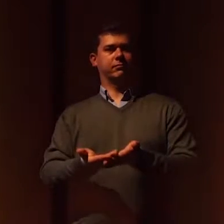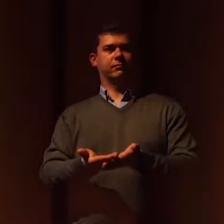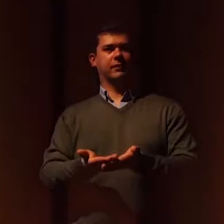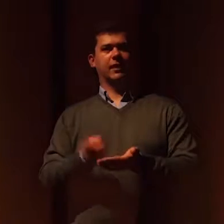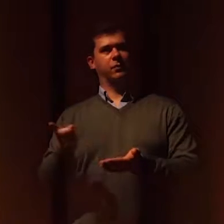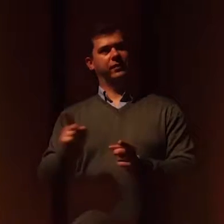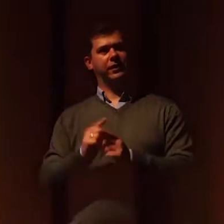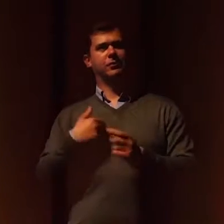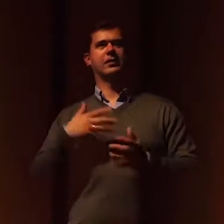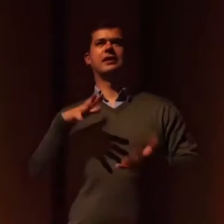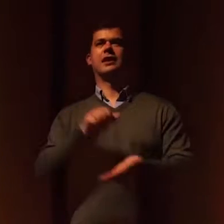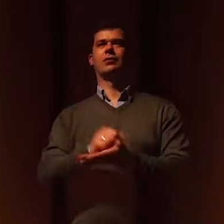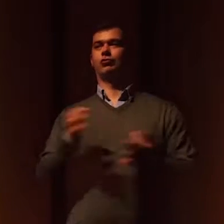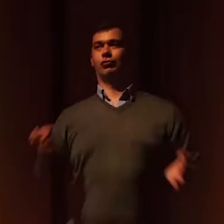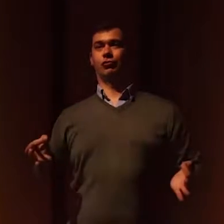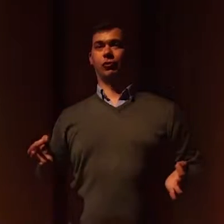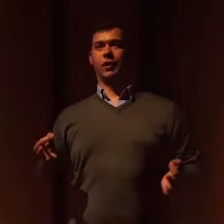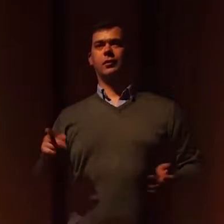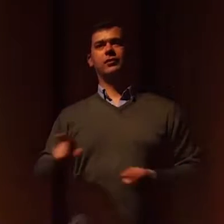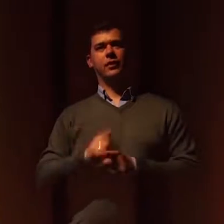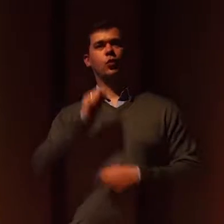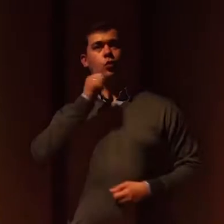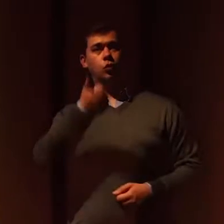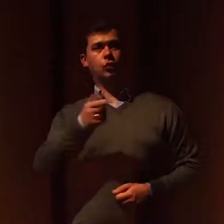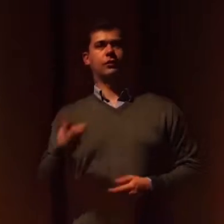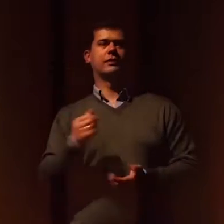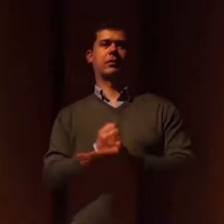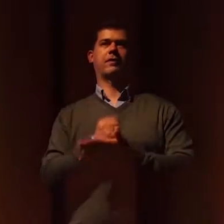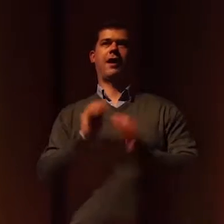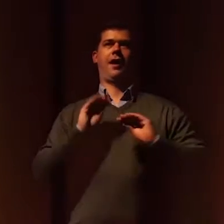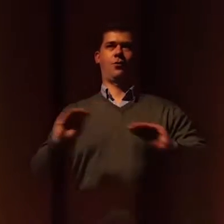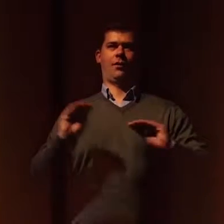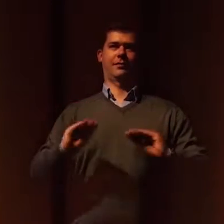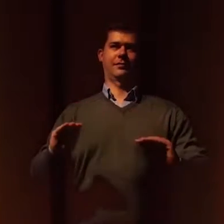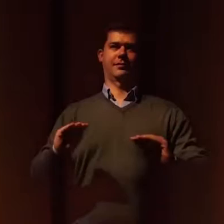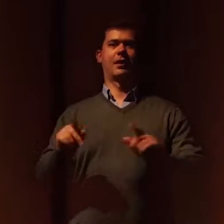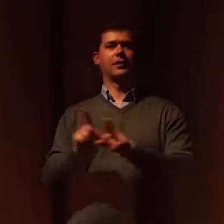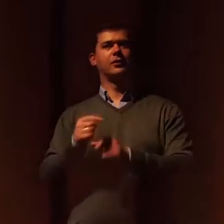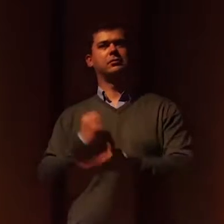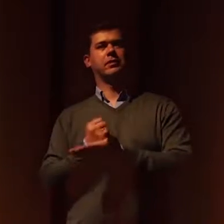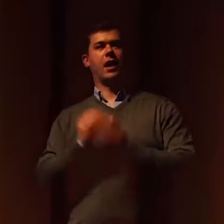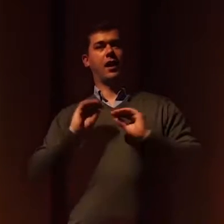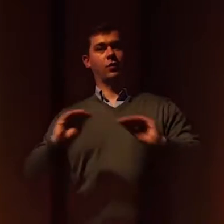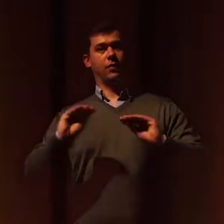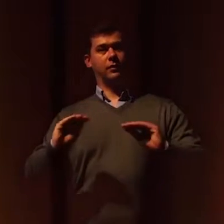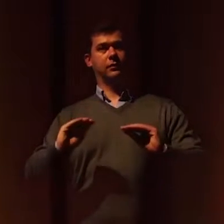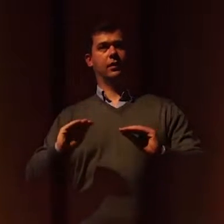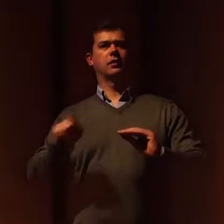że zajmujemy się dzisiaj i jutro sprawami Edukacji i dlatego że właśnie na sprawę